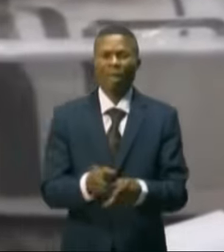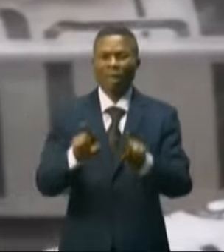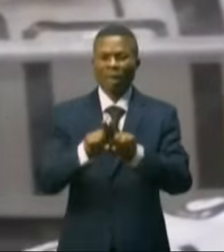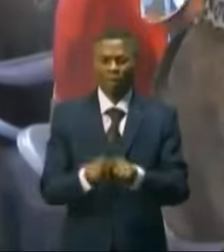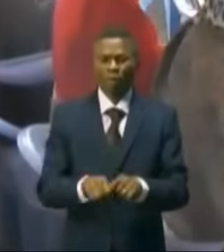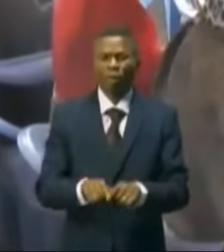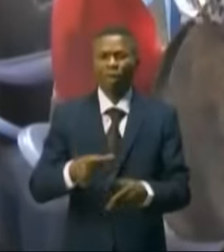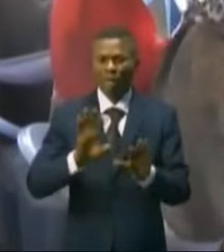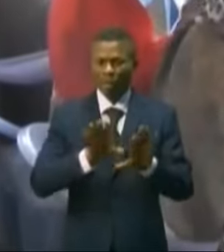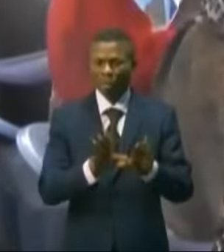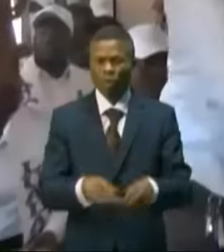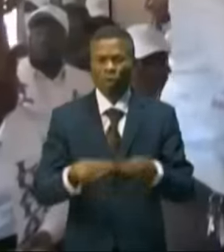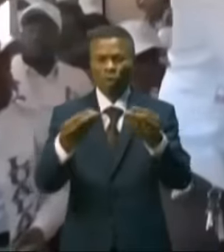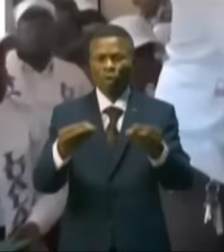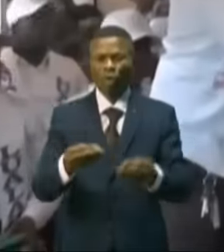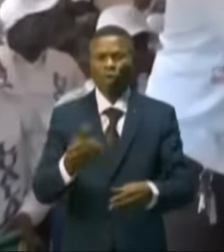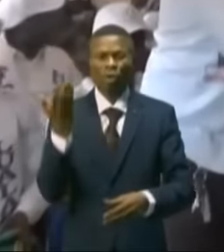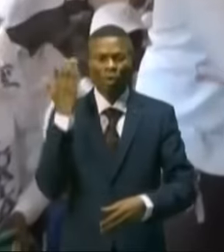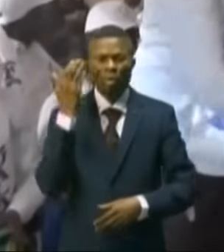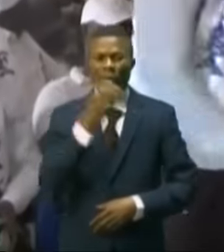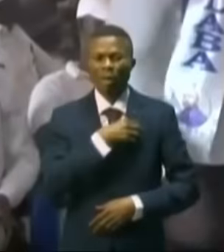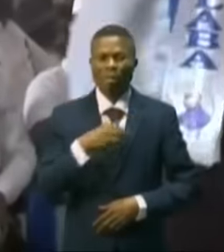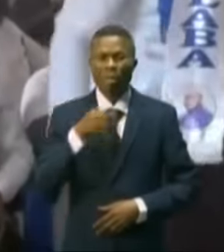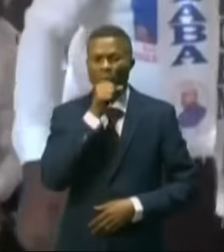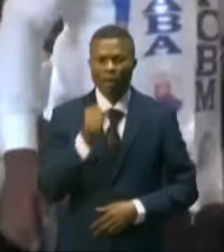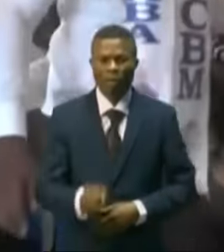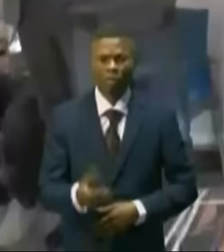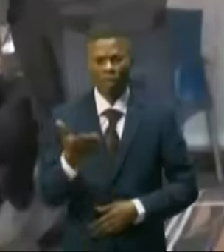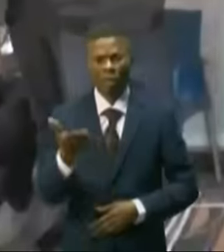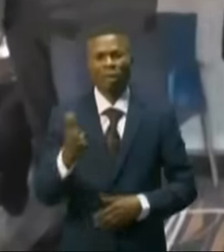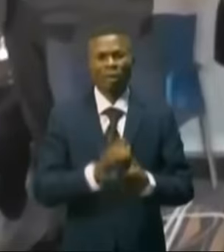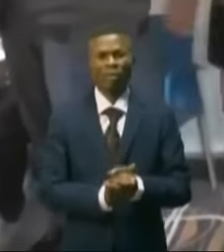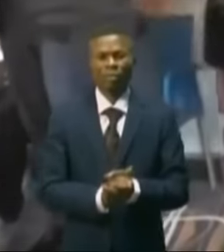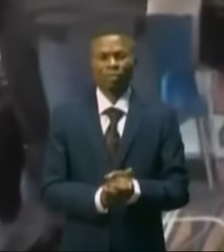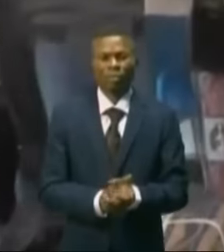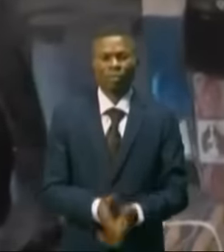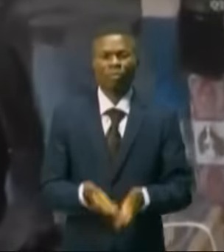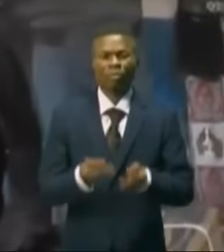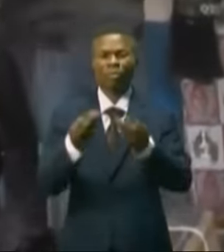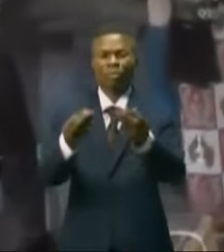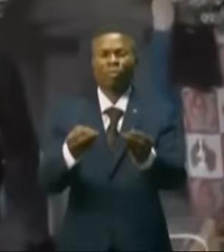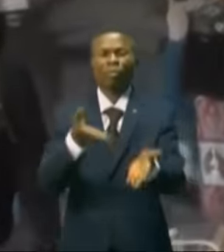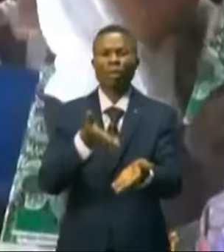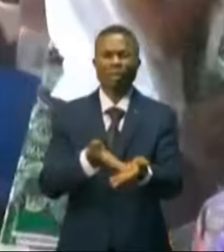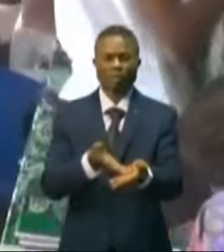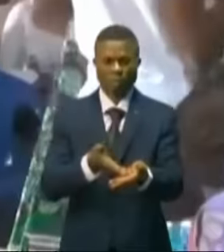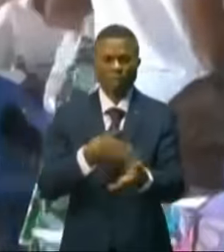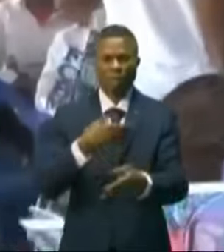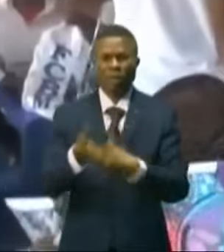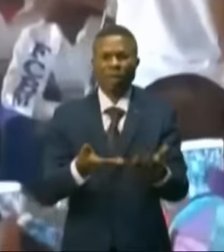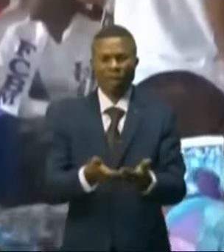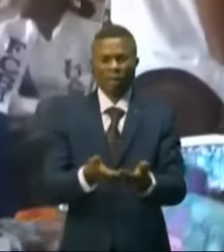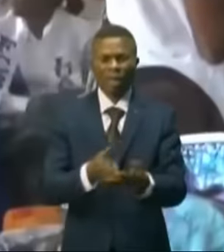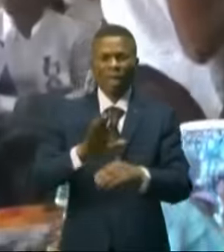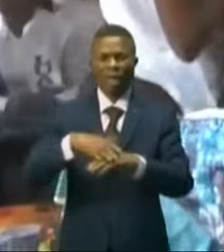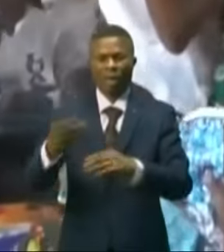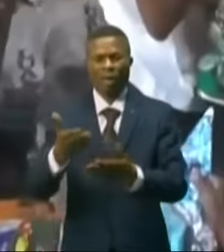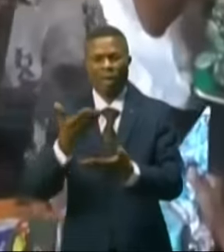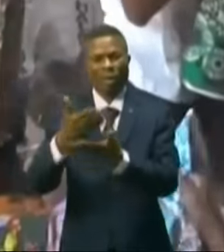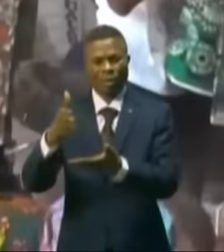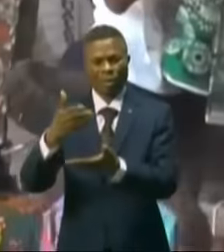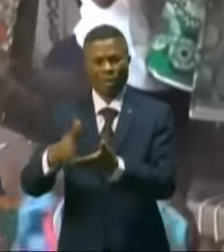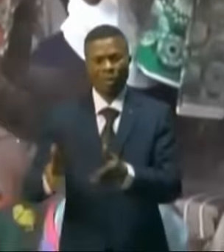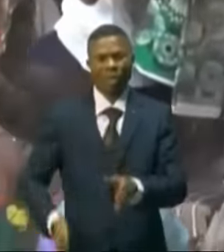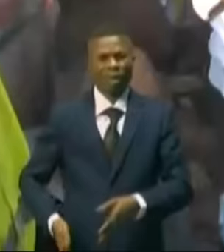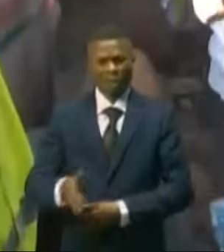bénéfiques pour les personnes du troisième âge de cette maison. Une remise symbolique a été ainsi effectuée, suivie de la distribution des